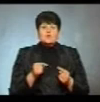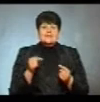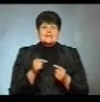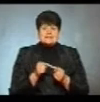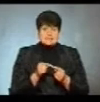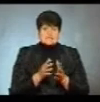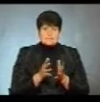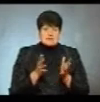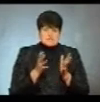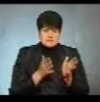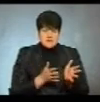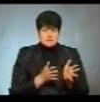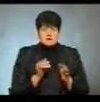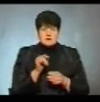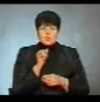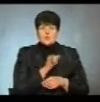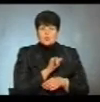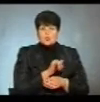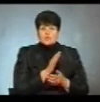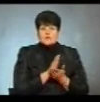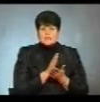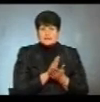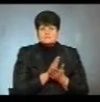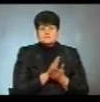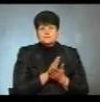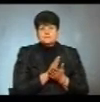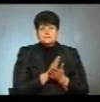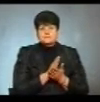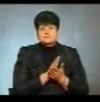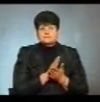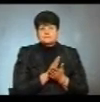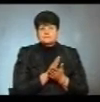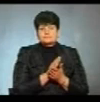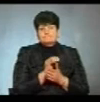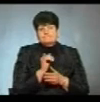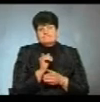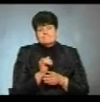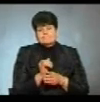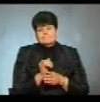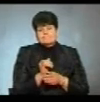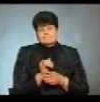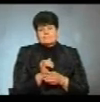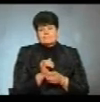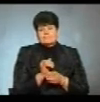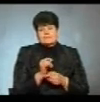конкретизація максимальна, і в нього є певний такий негативний шлейф